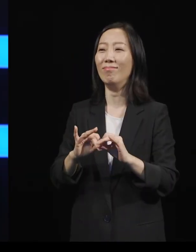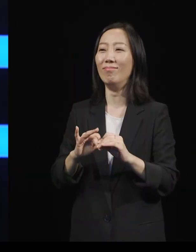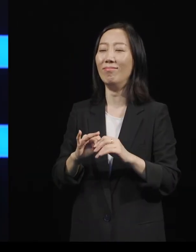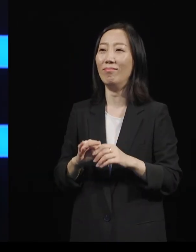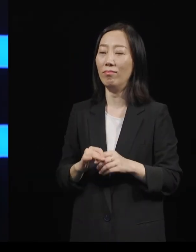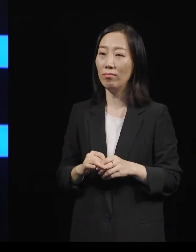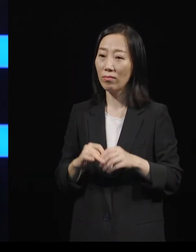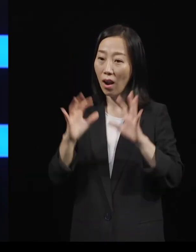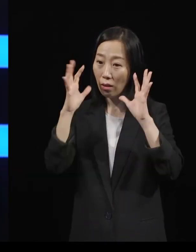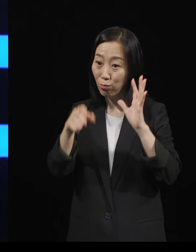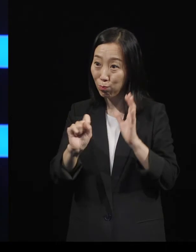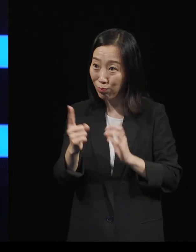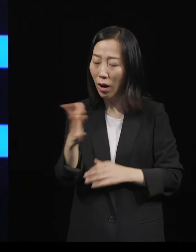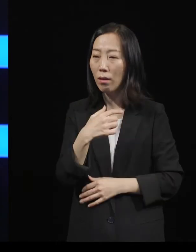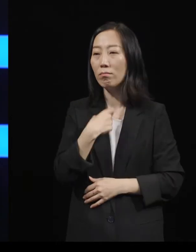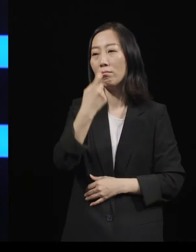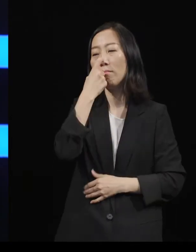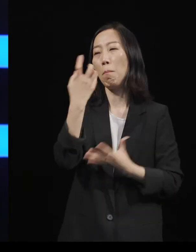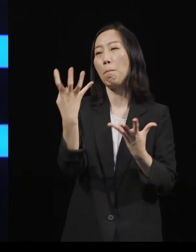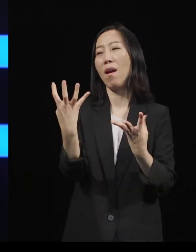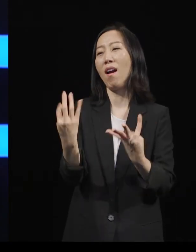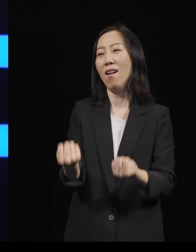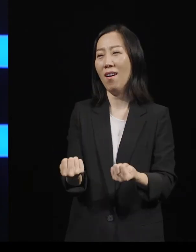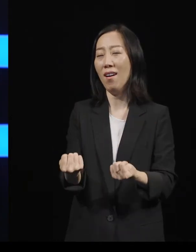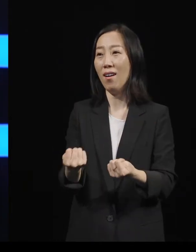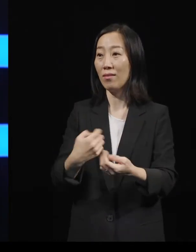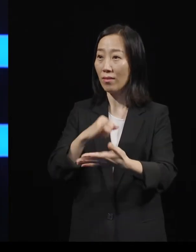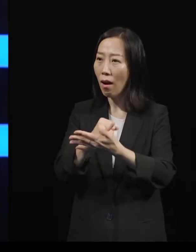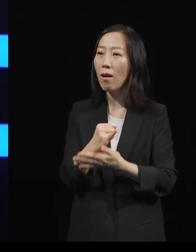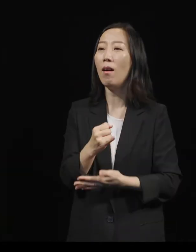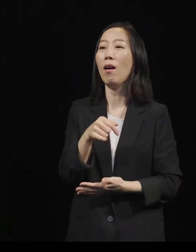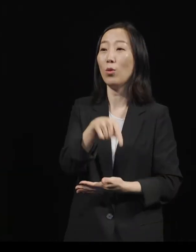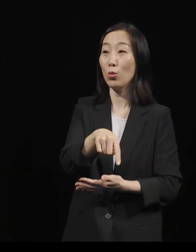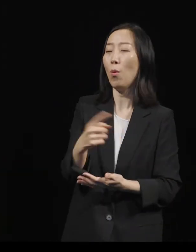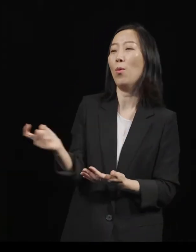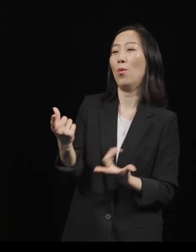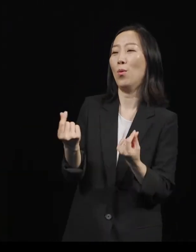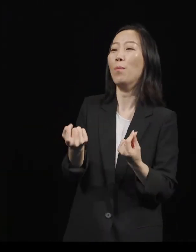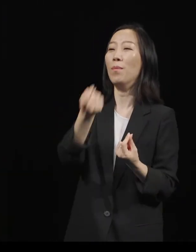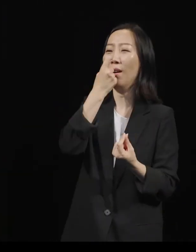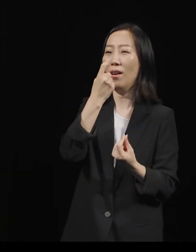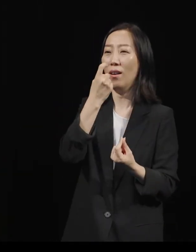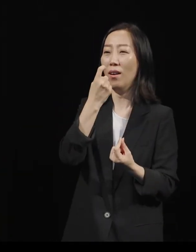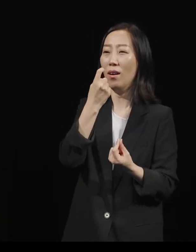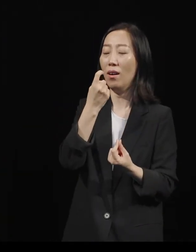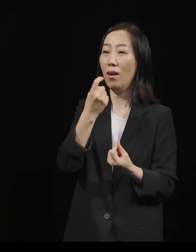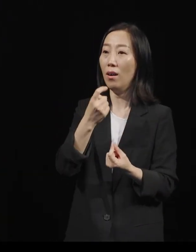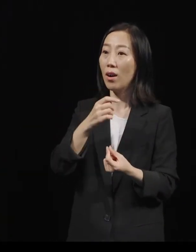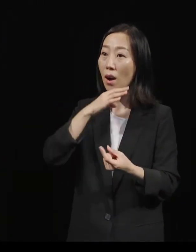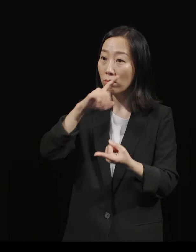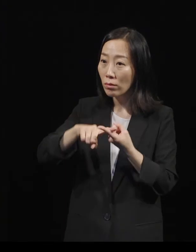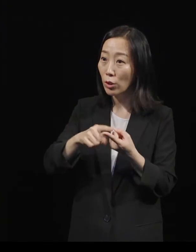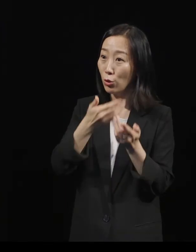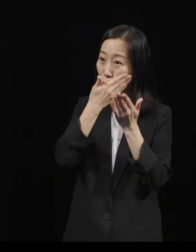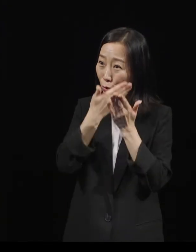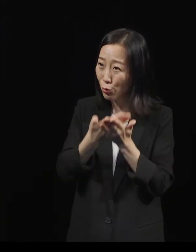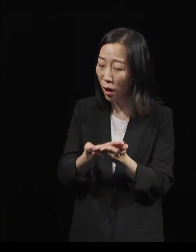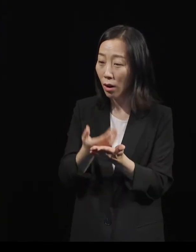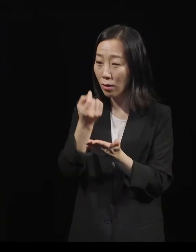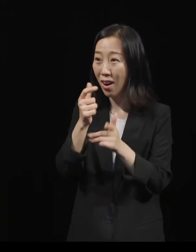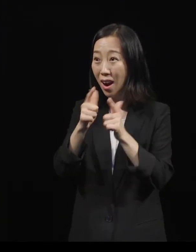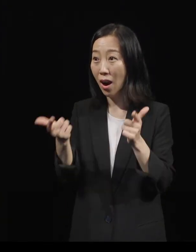아이에게 많이 배웠습니다. 저희 아이에게 배운 것은요, 당연한 것의 소중함, 작은 것의